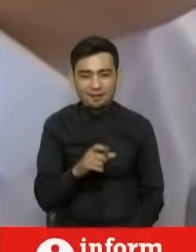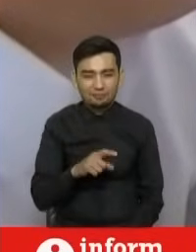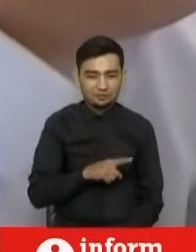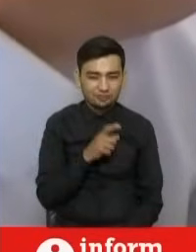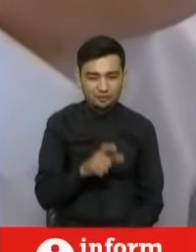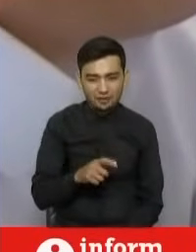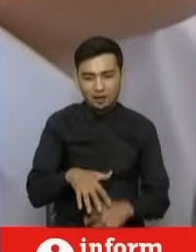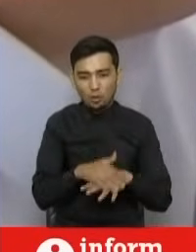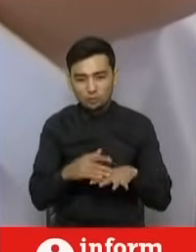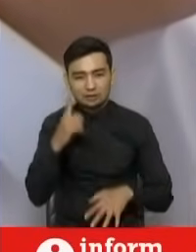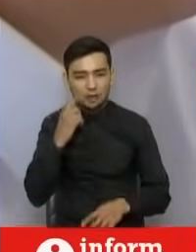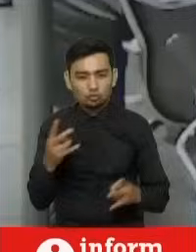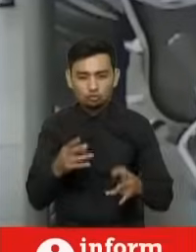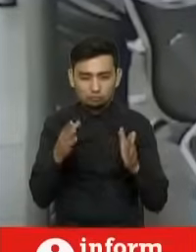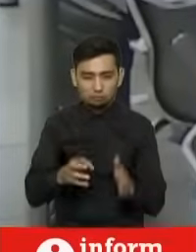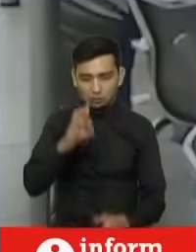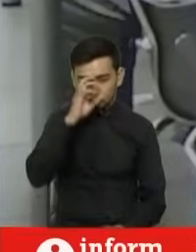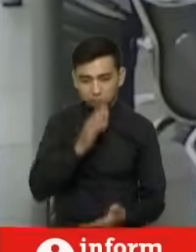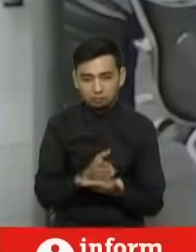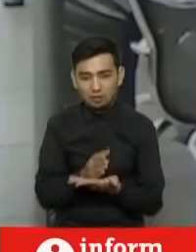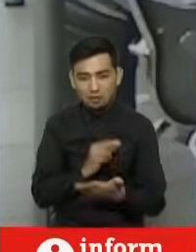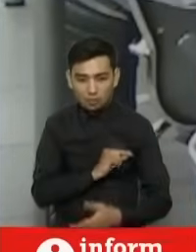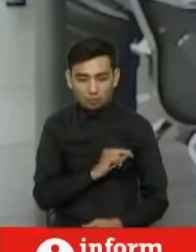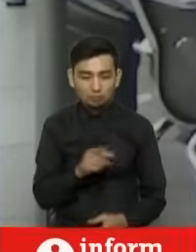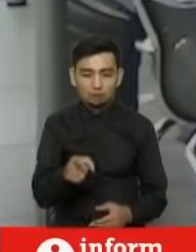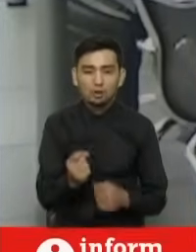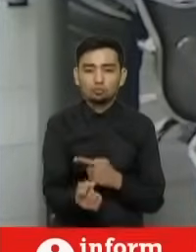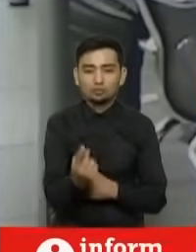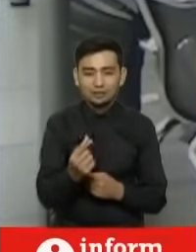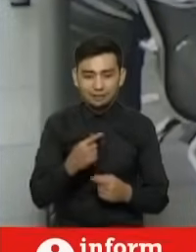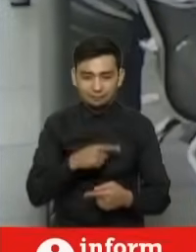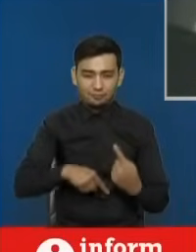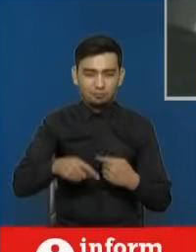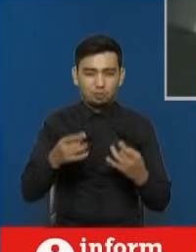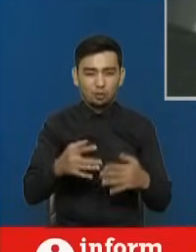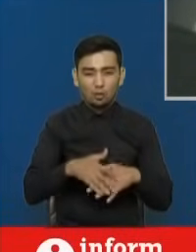должны знать об имуществе чиновников и работников квазигоссектора.